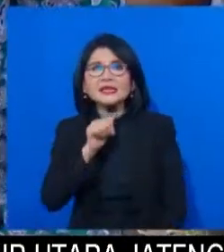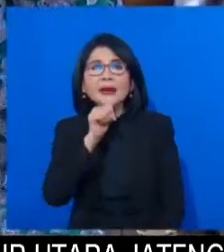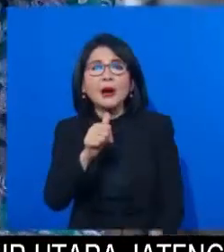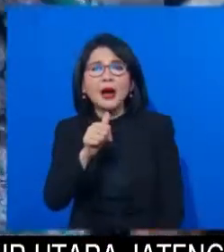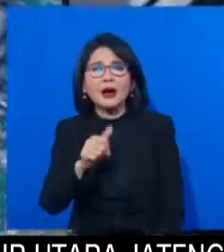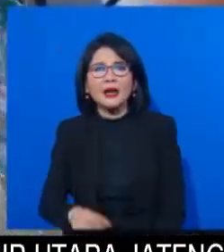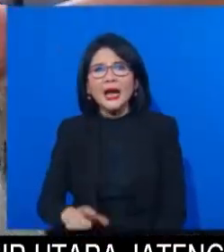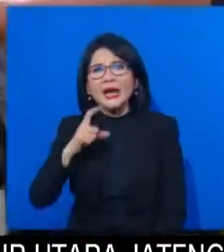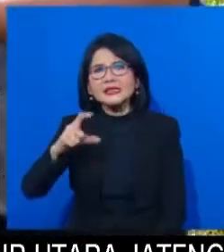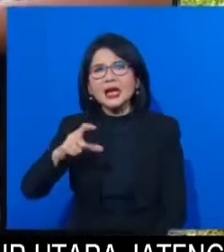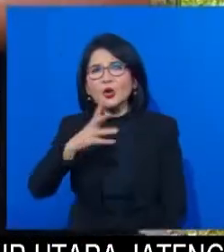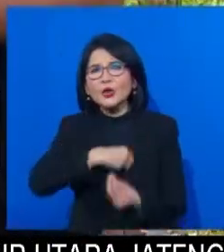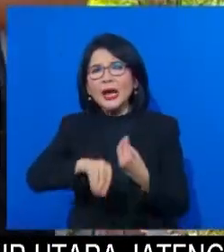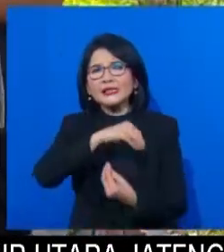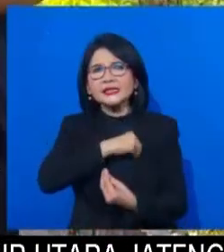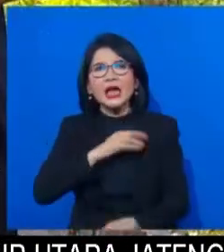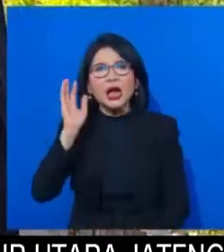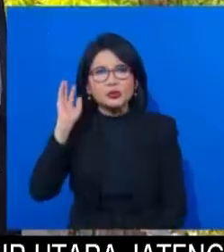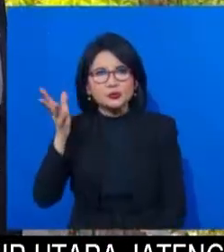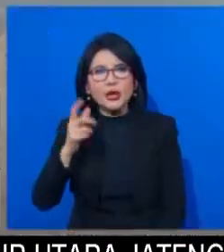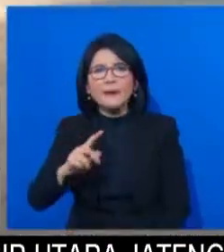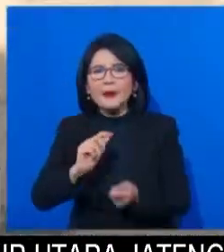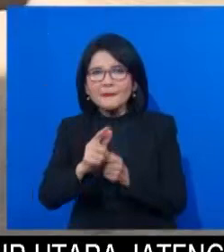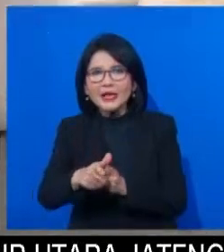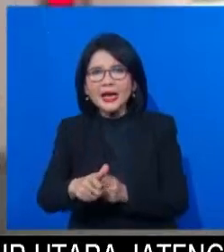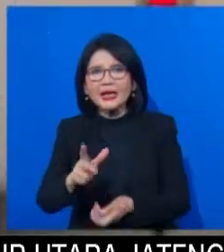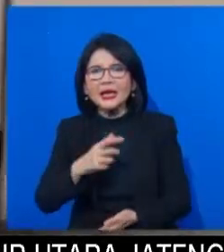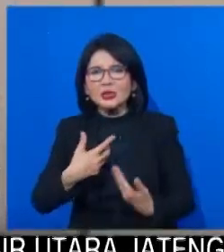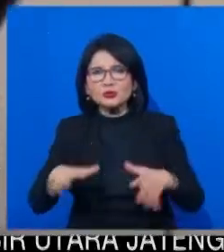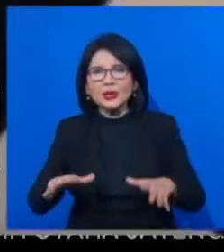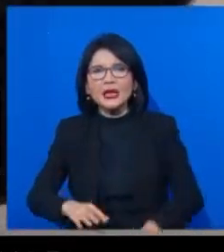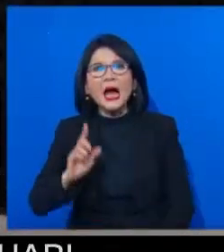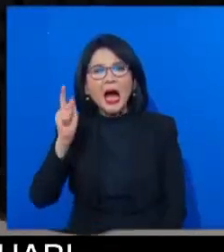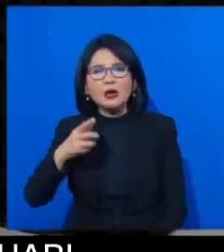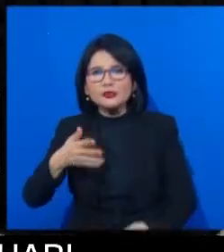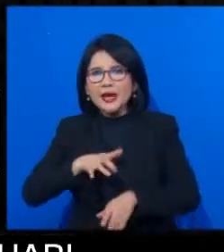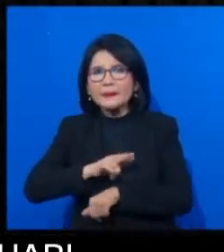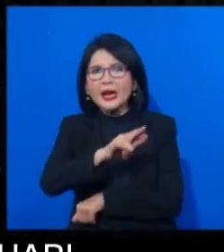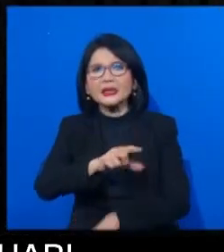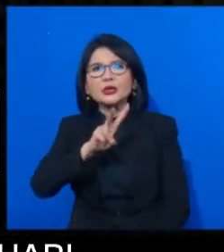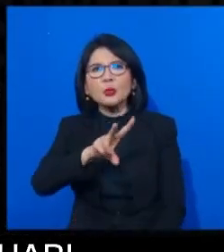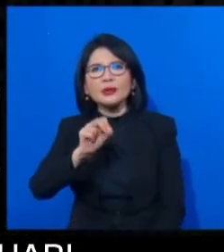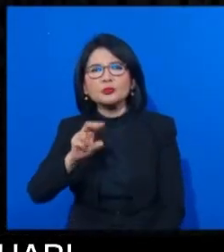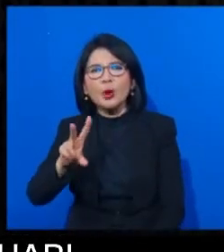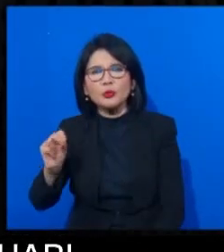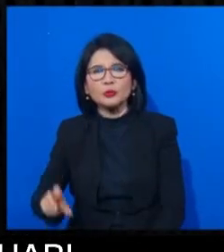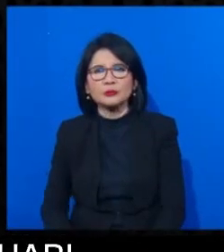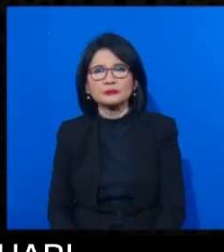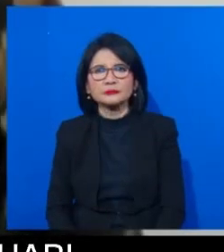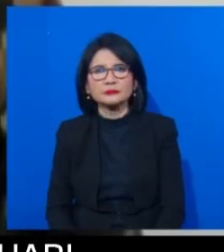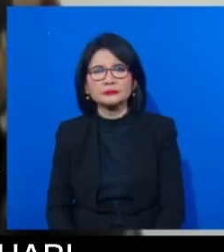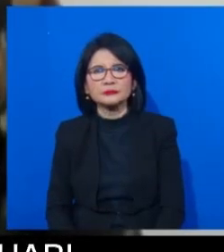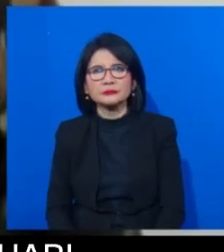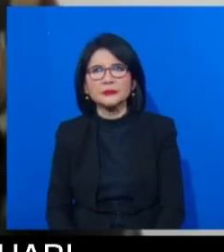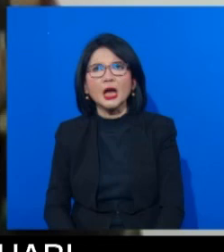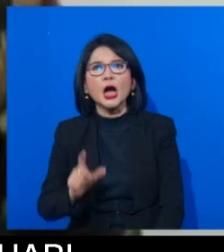adalah calon jemaah haji yang sudah lunas membayar dan seharusnya berangkat pada tahun 2020. Untuk mereka jemaah